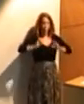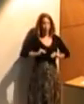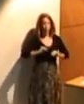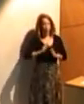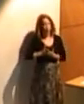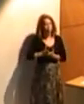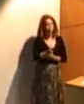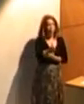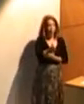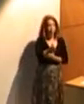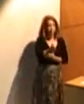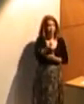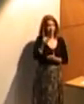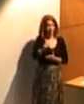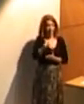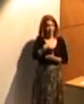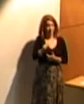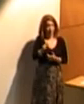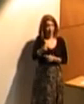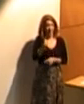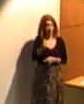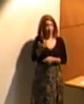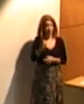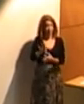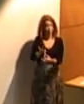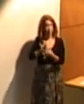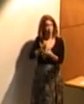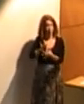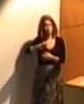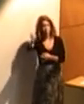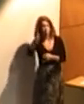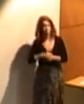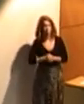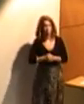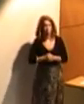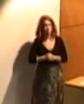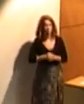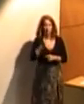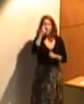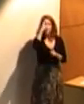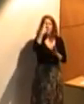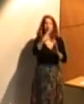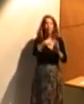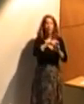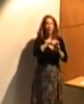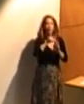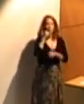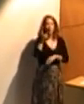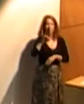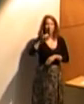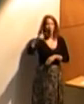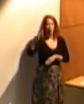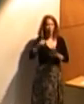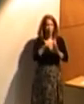qui est construite sur la relation à autrui rappelez-vous la phrase de paul ricoeur sur l'éthique l'éthique c'est le mouvement de la